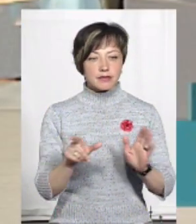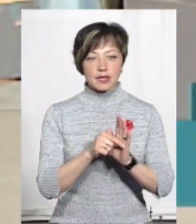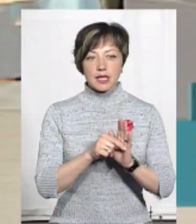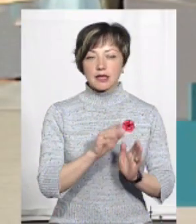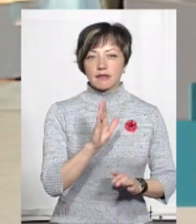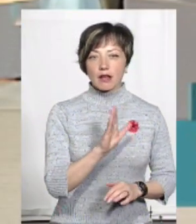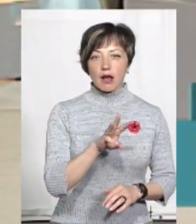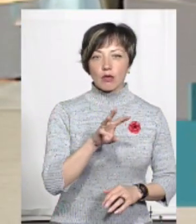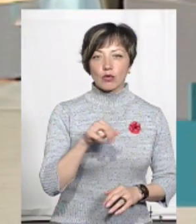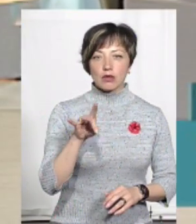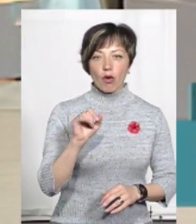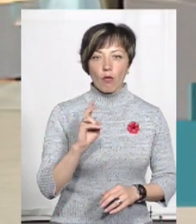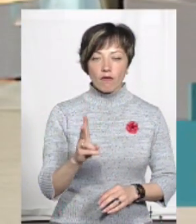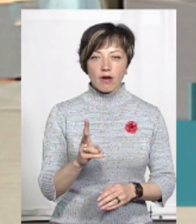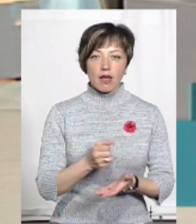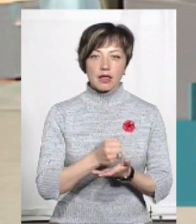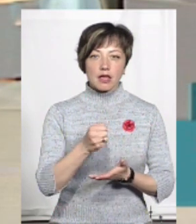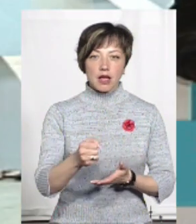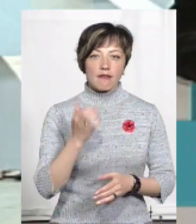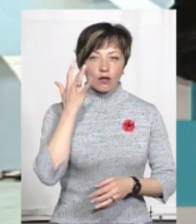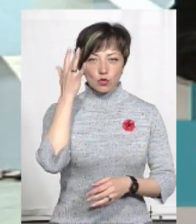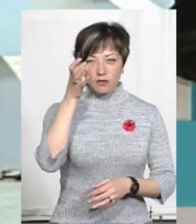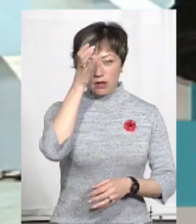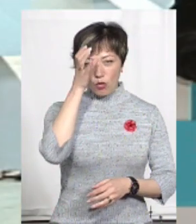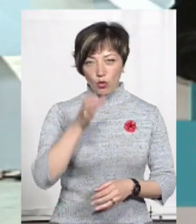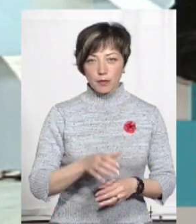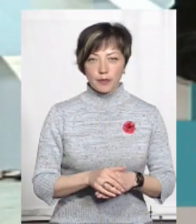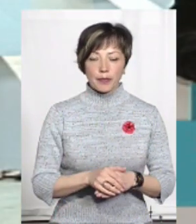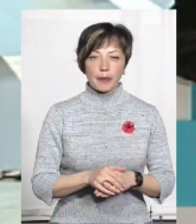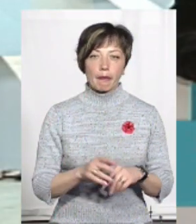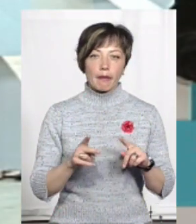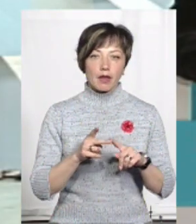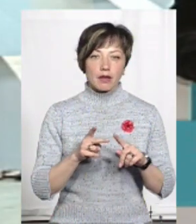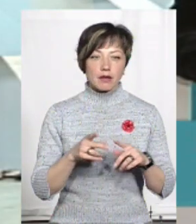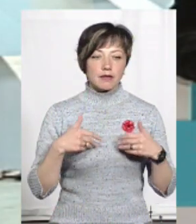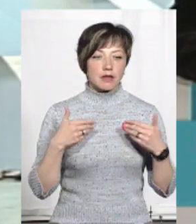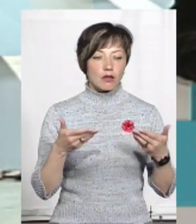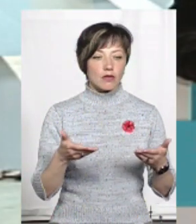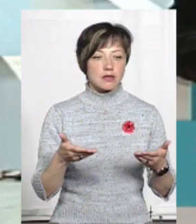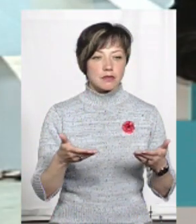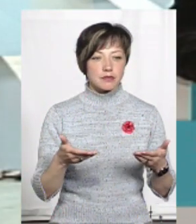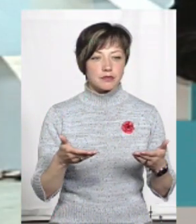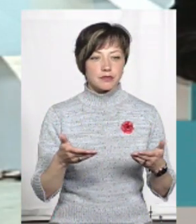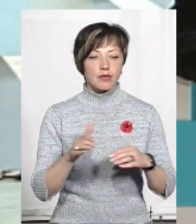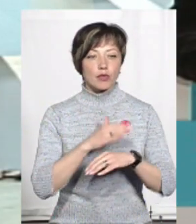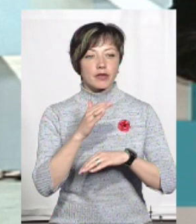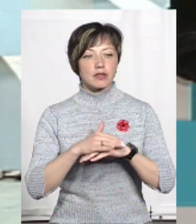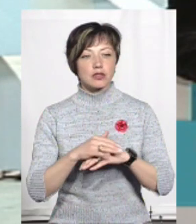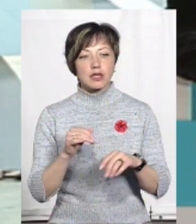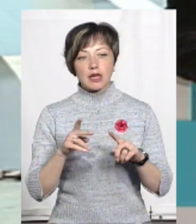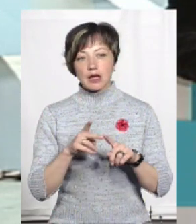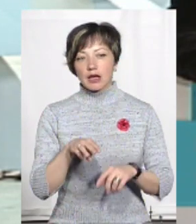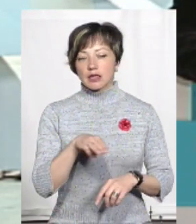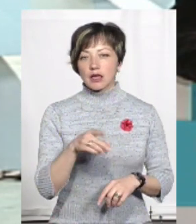Віталієм Мудраковим, кандидатом філософських наук, філософом. Вітаю вас, пане Віталію. Добрий вечір. І з